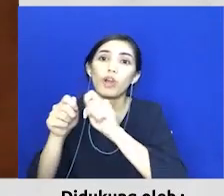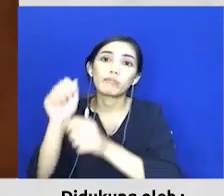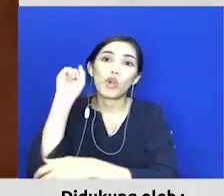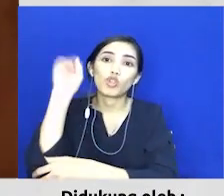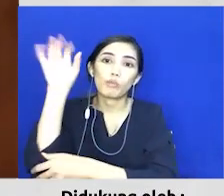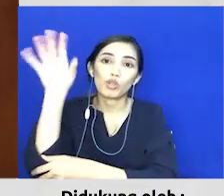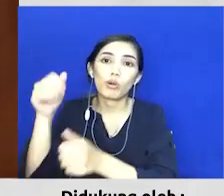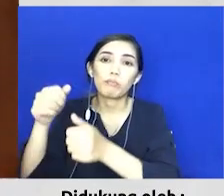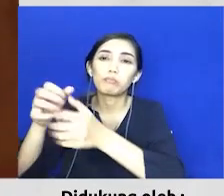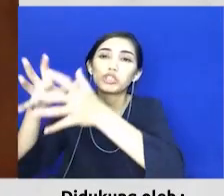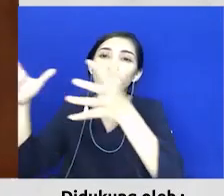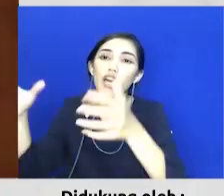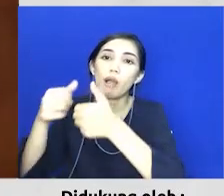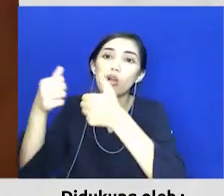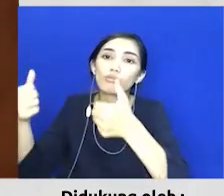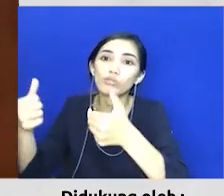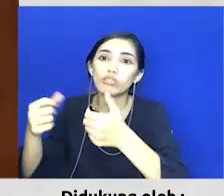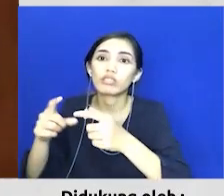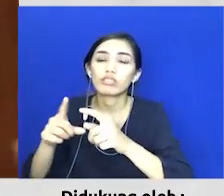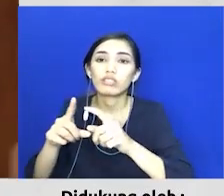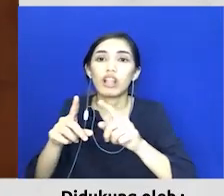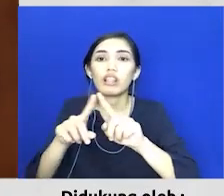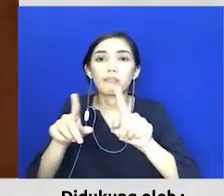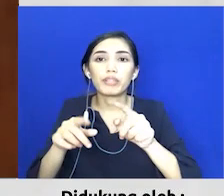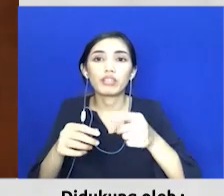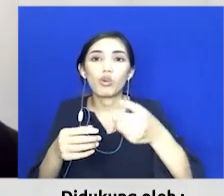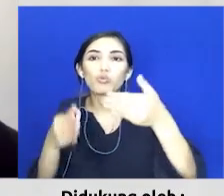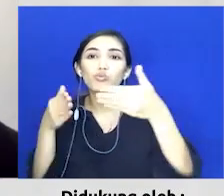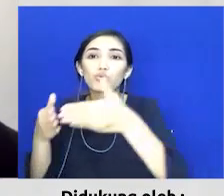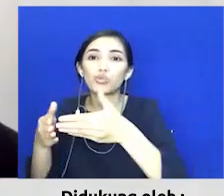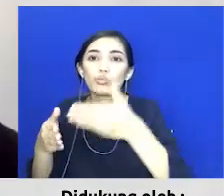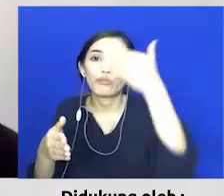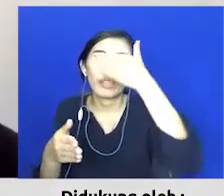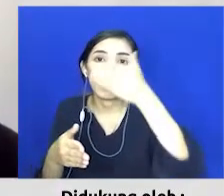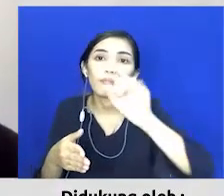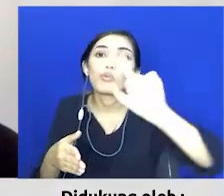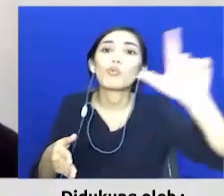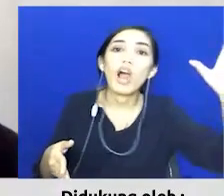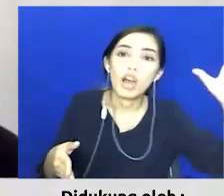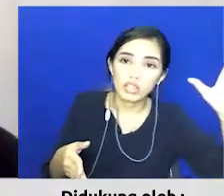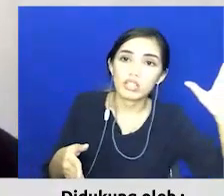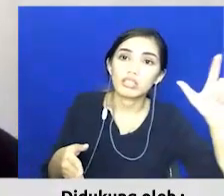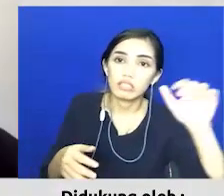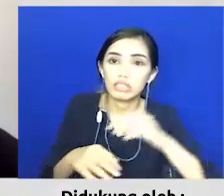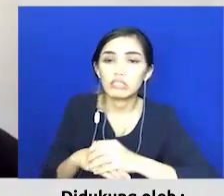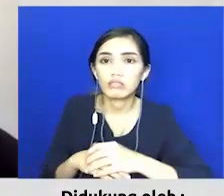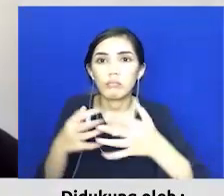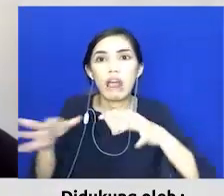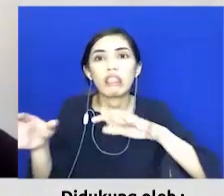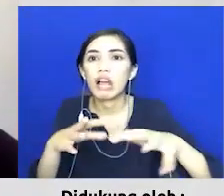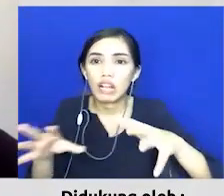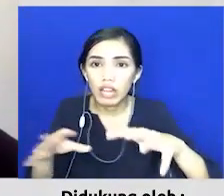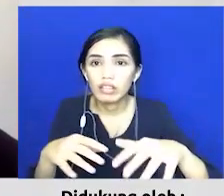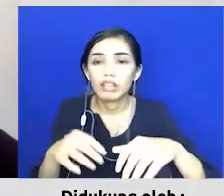Berantakan semuanya, bioskop Indonesia. Anda bikin film kalau tidak ada bioskop mau diapain, ya kan? Ya. Nah,